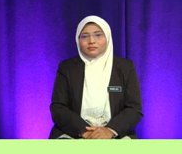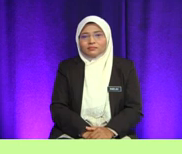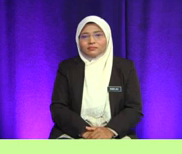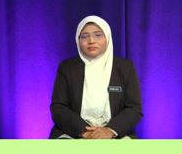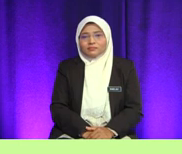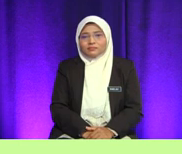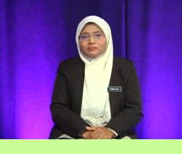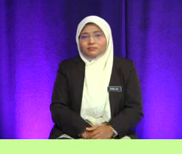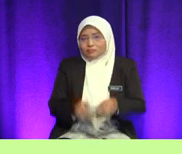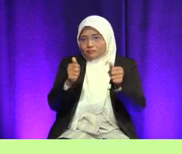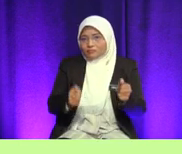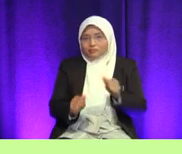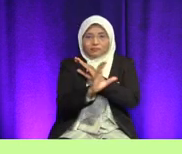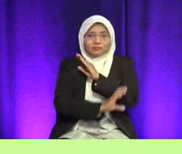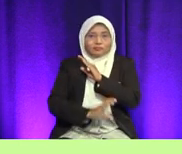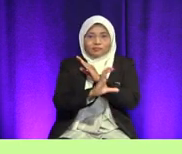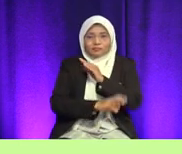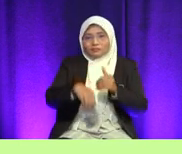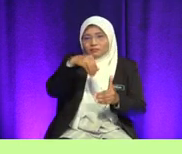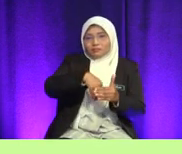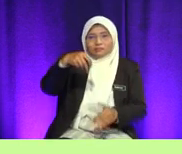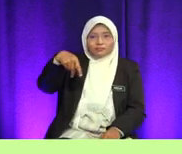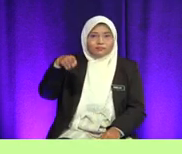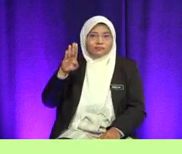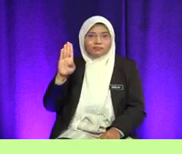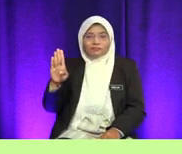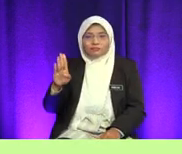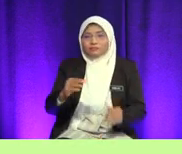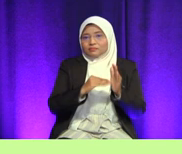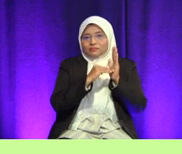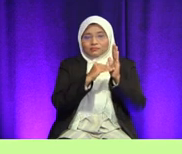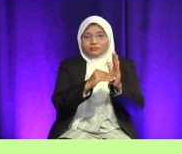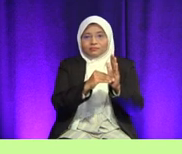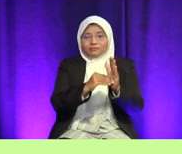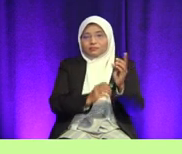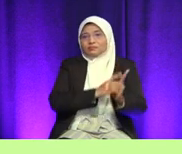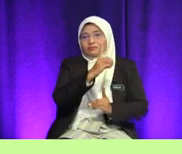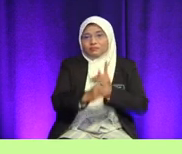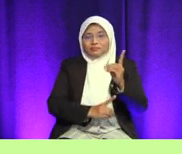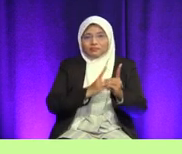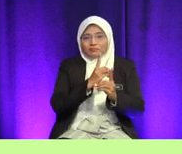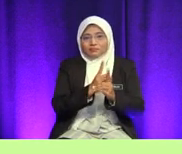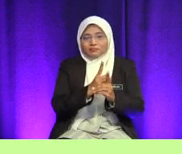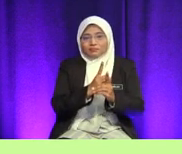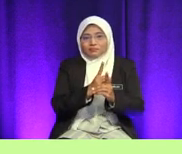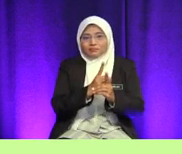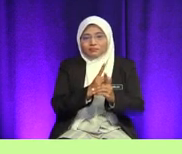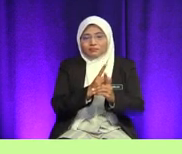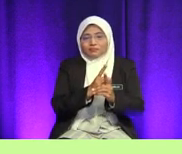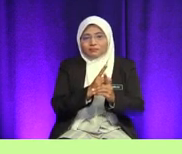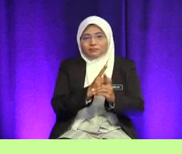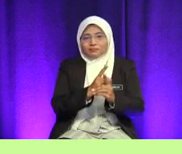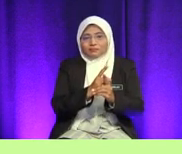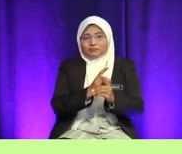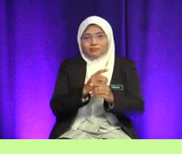keanggotaan negara kita dalam PBB membuktikan bahwa dunia mengiktiraf negara kita sebagai